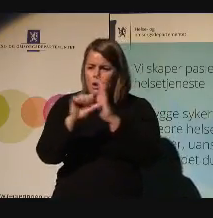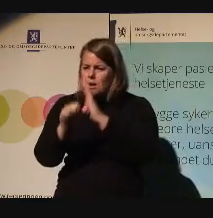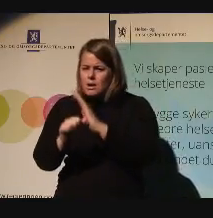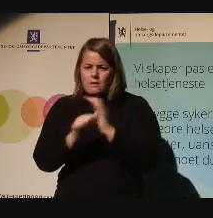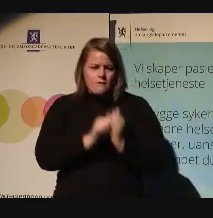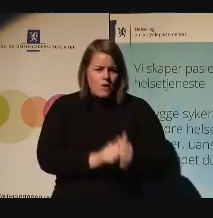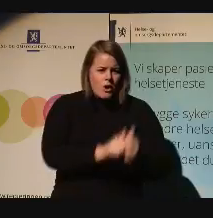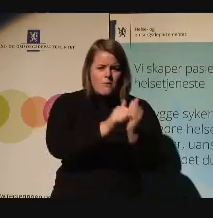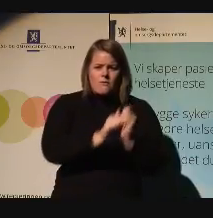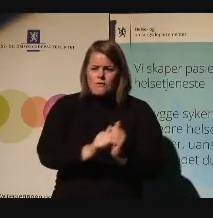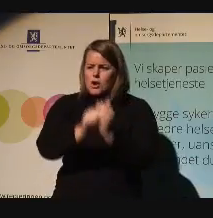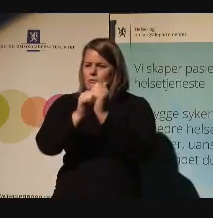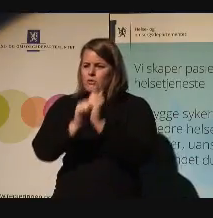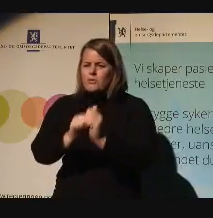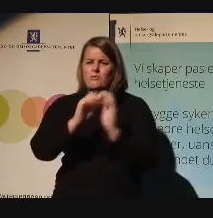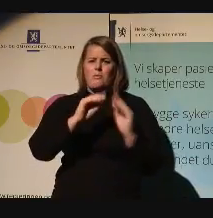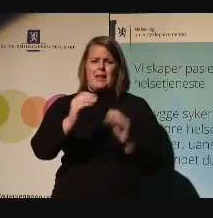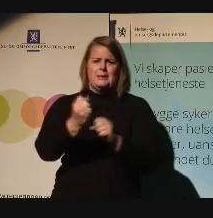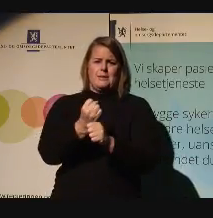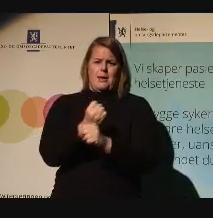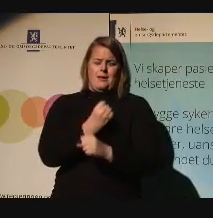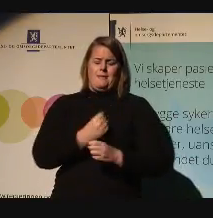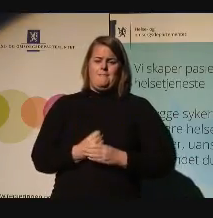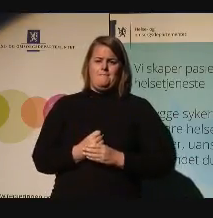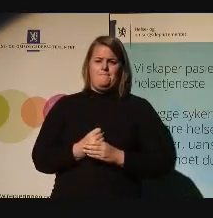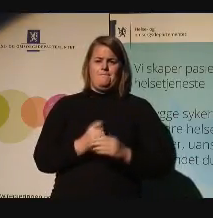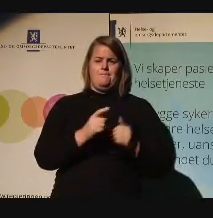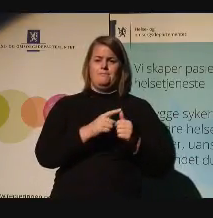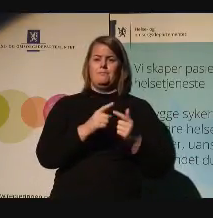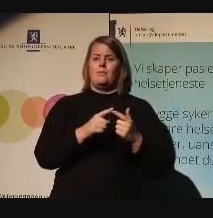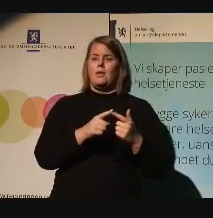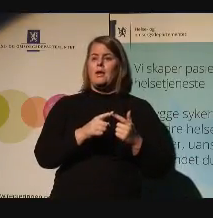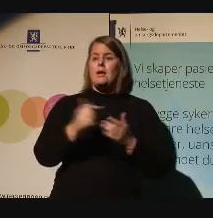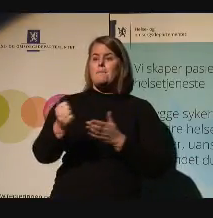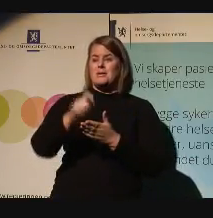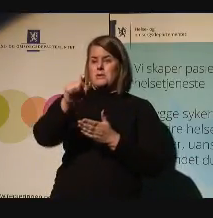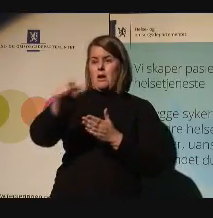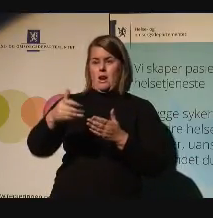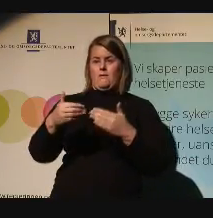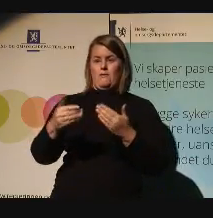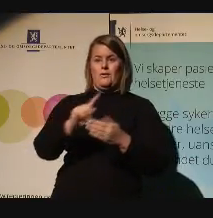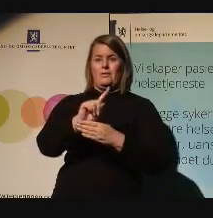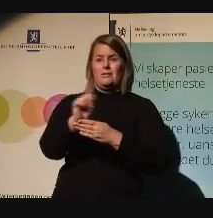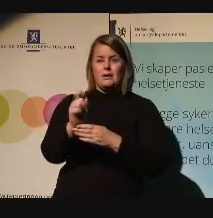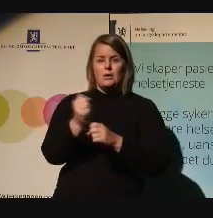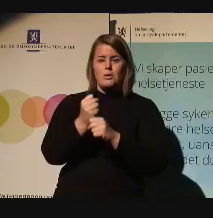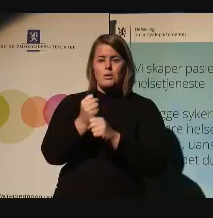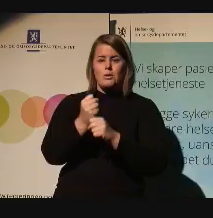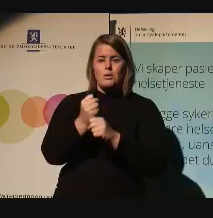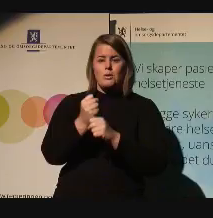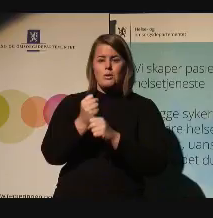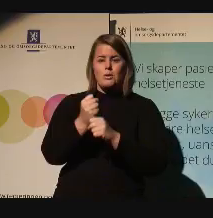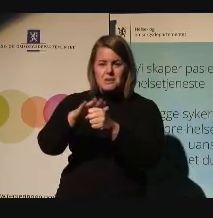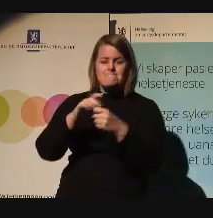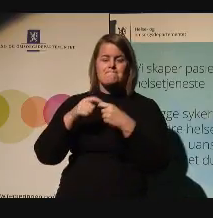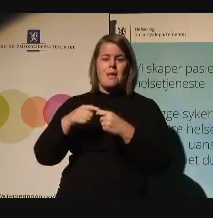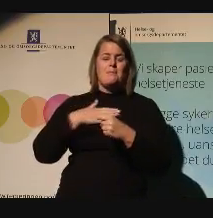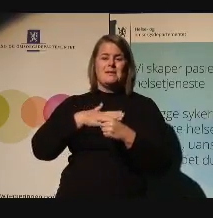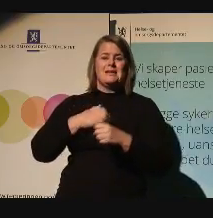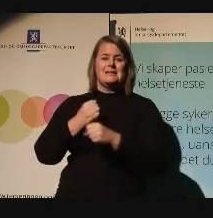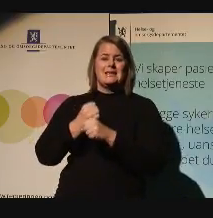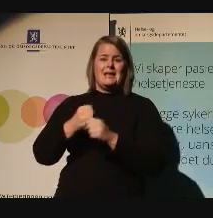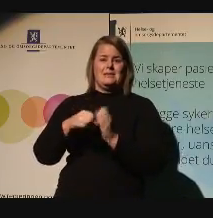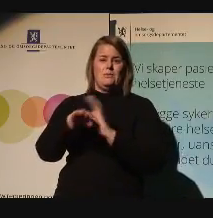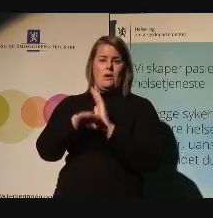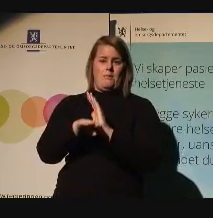opp forbedringsarbeidet. Hun har gitt personalet tid til å jobbe med innsatsområdene I pasientsikkerhetsprogrammet, og hun